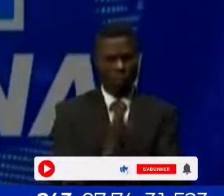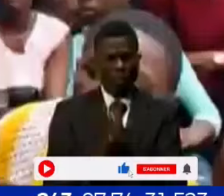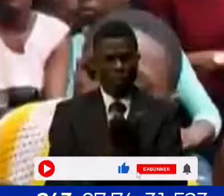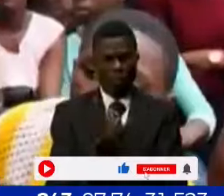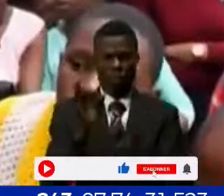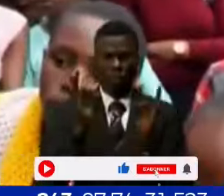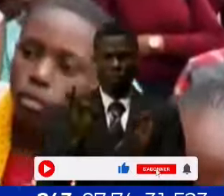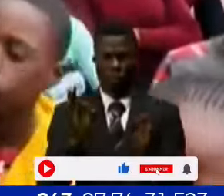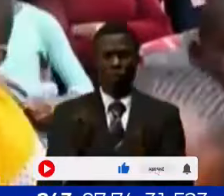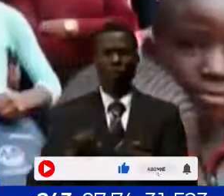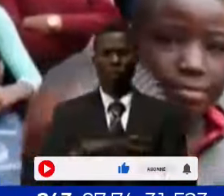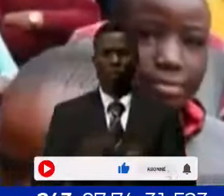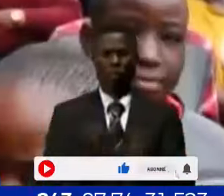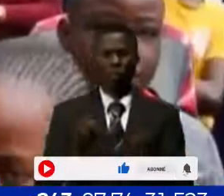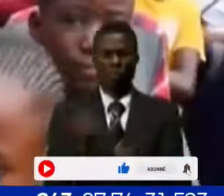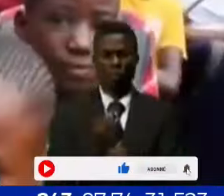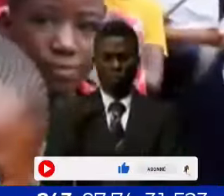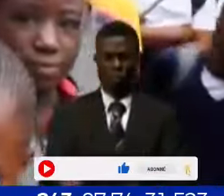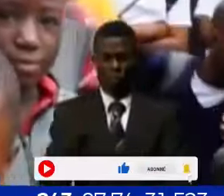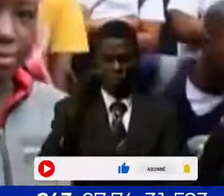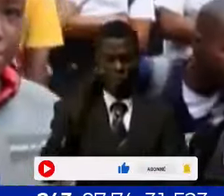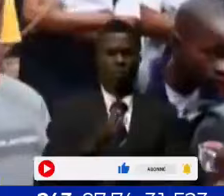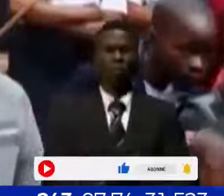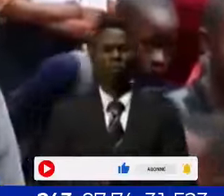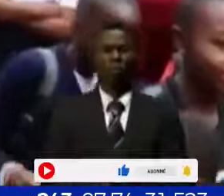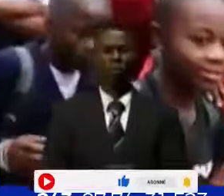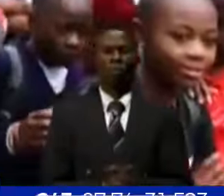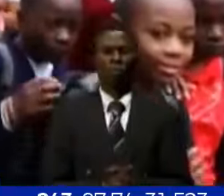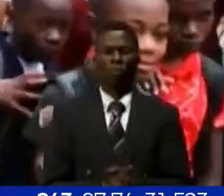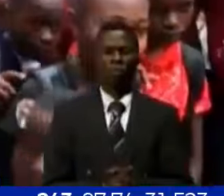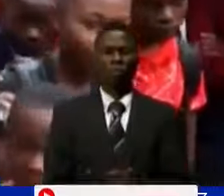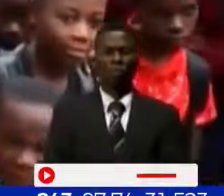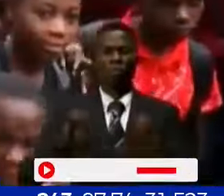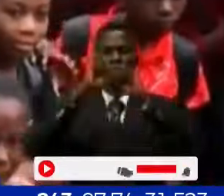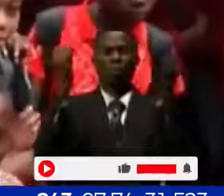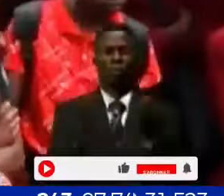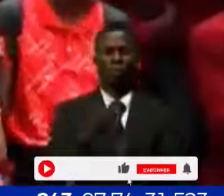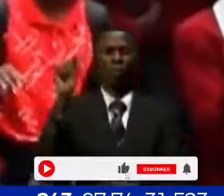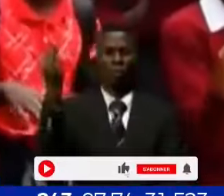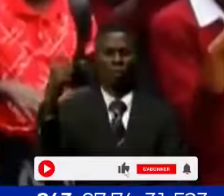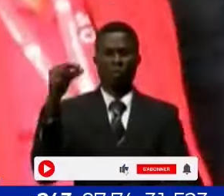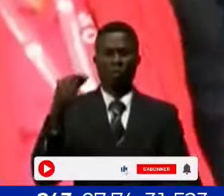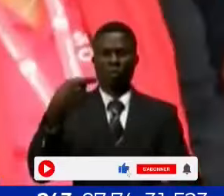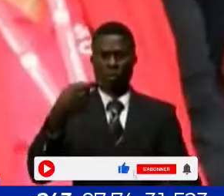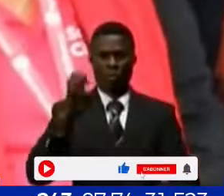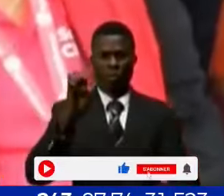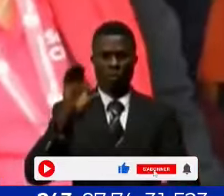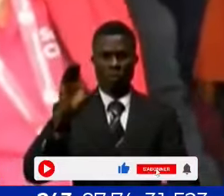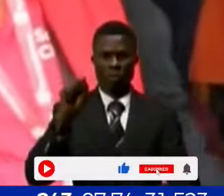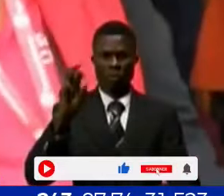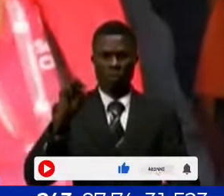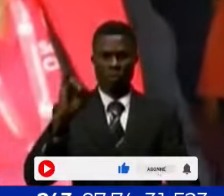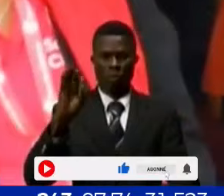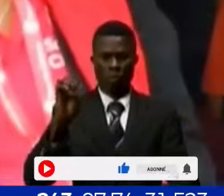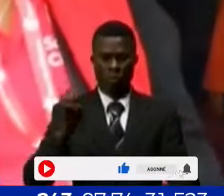collaborateurs. C'est dans l'enceinte de l'Institut Tusaidiane de la cité Jekamine Kapata de la ville de Kolwezi que s'est déroulée l'activité liée à